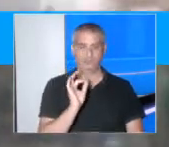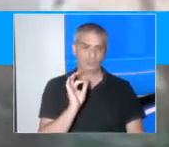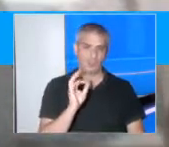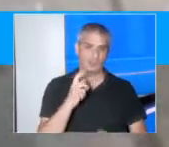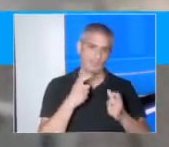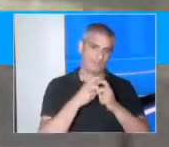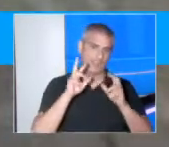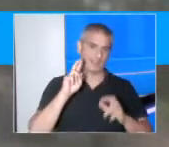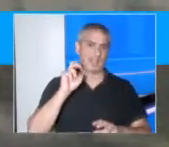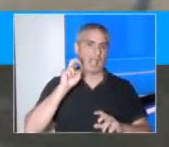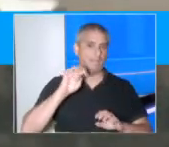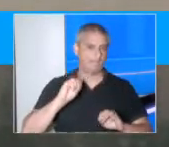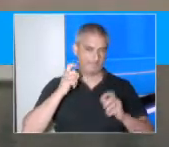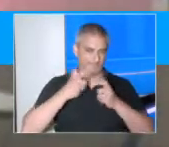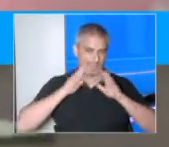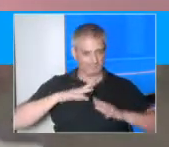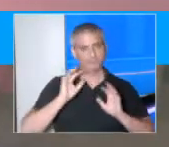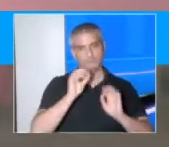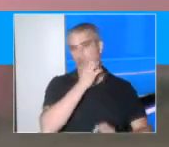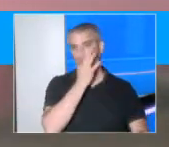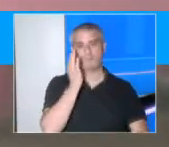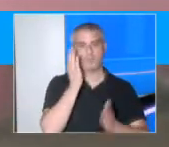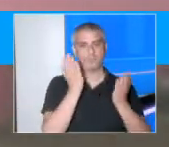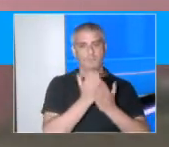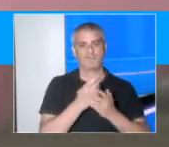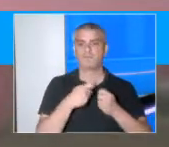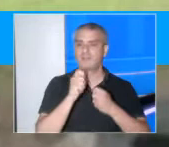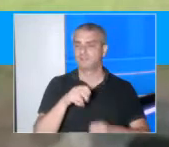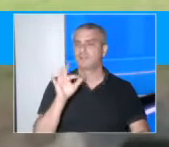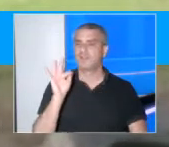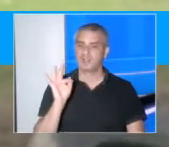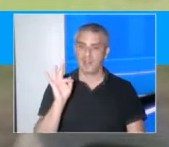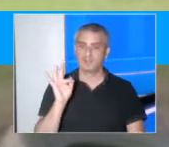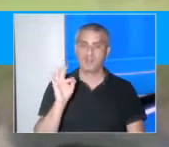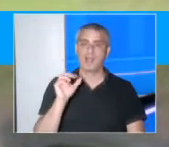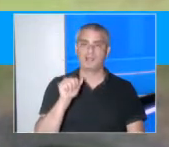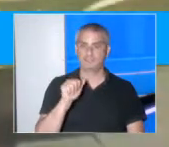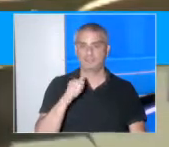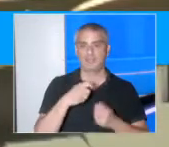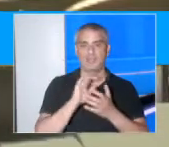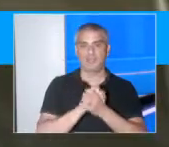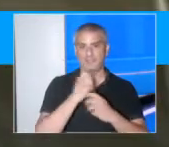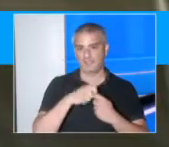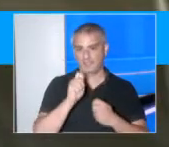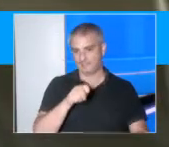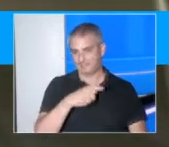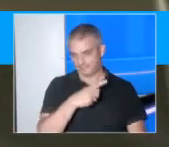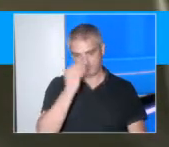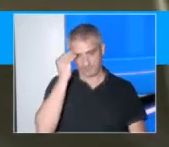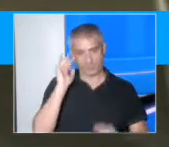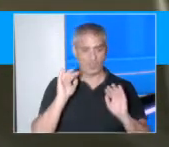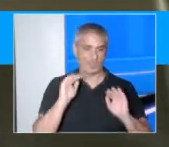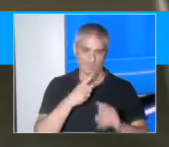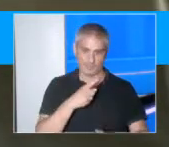רע"מ כלפי האוכלוסייה הבדואית בנגב. חבר הכנסת טלב אלסאנע, חברו של חבר הכנסת סעיד אלחרומי, זיכרונו